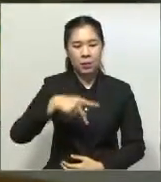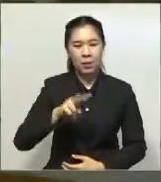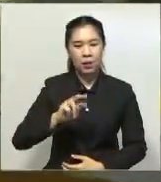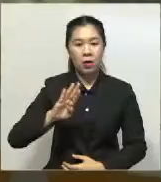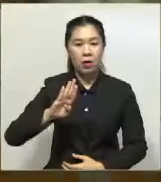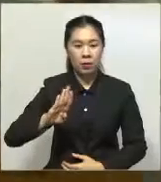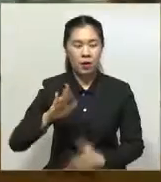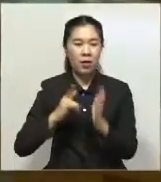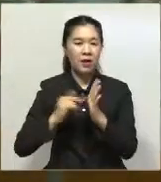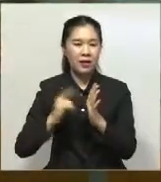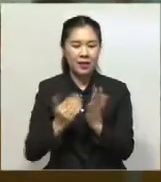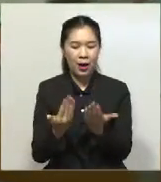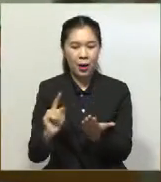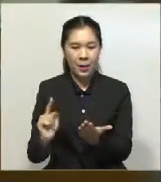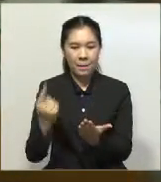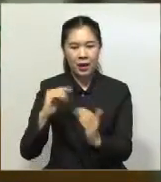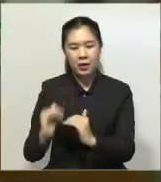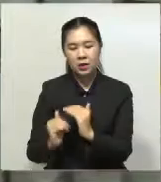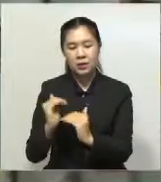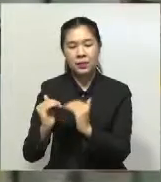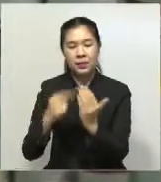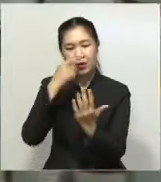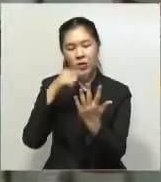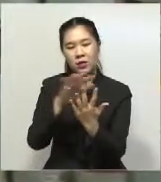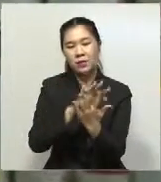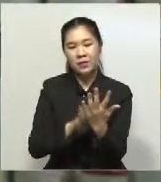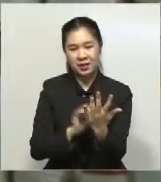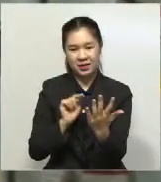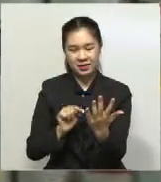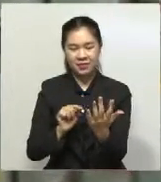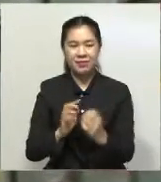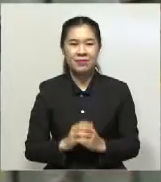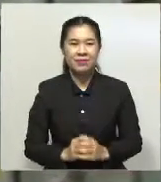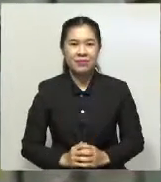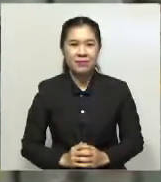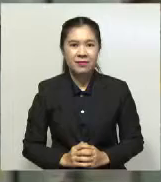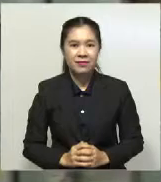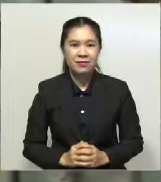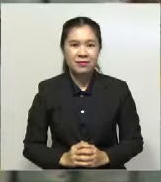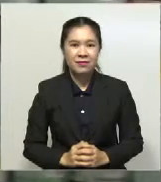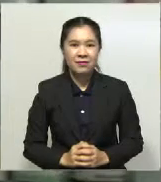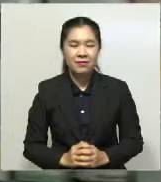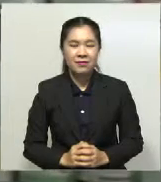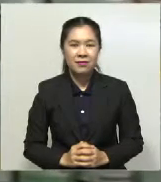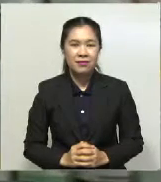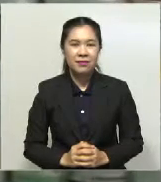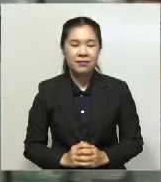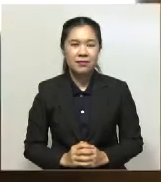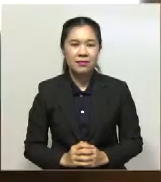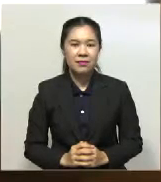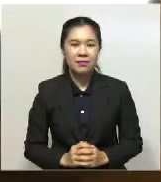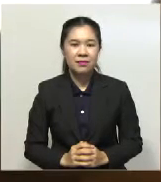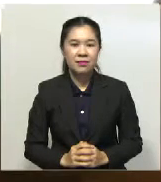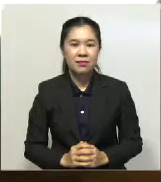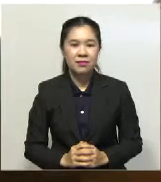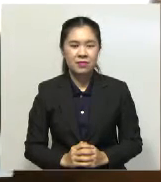าฉบับใหม่จะทำให้ระบบยาของประเทศดีขึ้นฟังประเด็นนี้เพิ่มเติมจากรัฐมนตรีว่าการกระทรวงสาธารณสุขค่ะ ข้อเสนอ